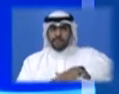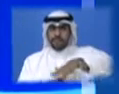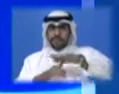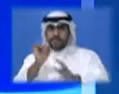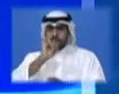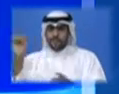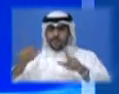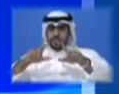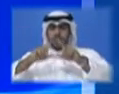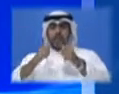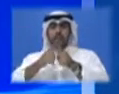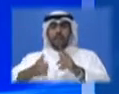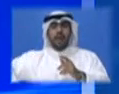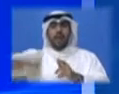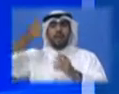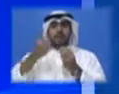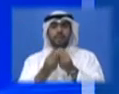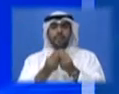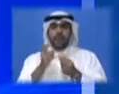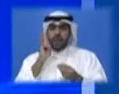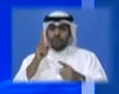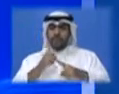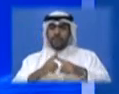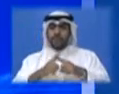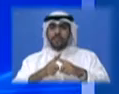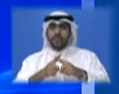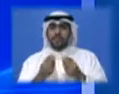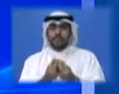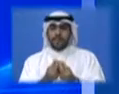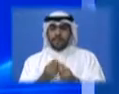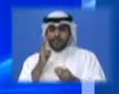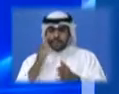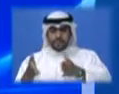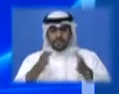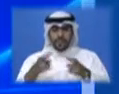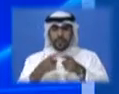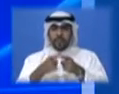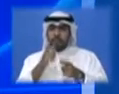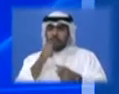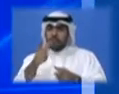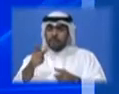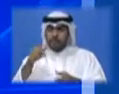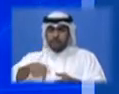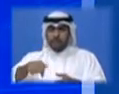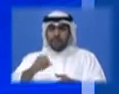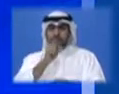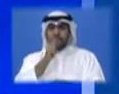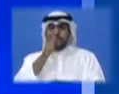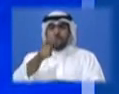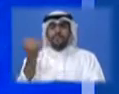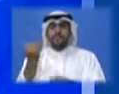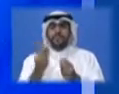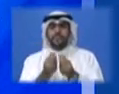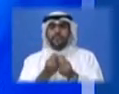العليا لتحقيق الجنسية الكويتية، فقد اطلع المجلس على توصيات اللجنة العليا في إطار